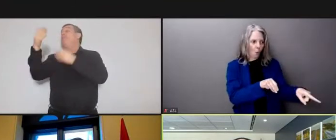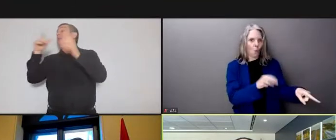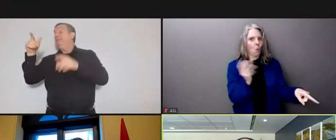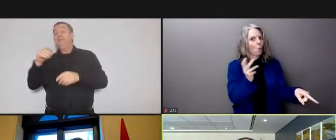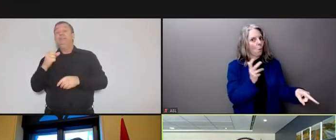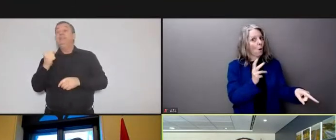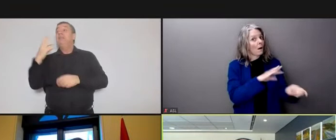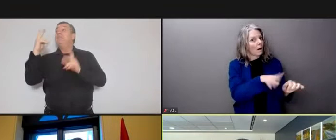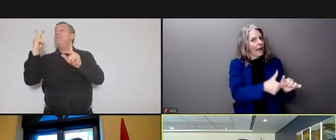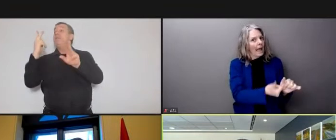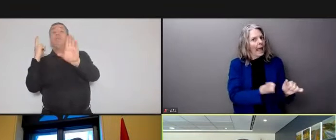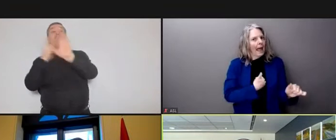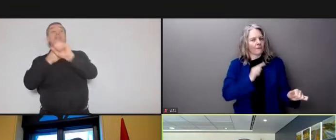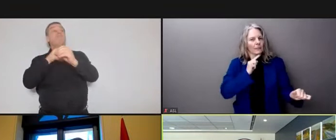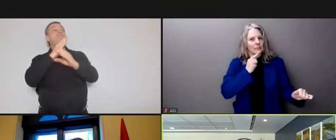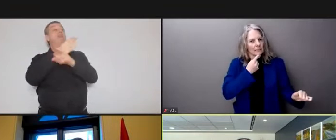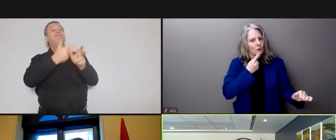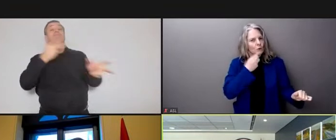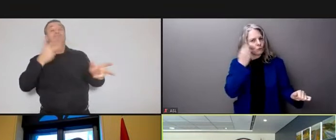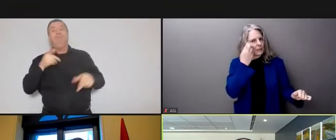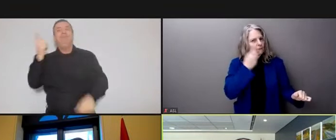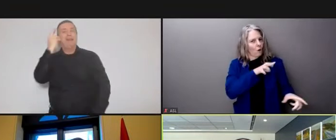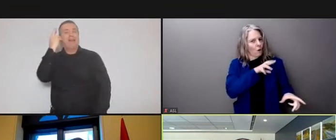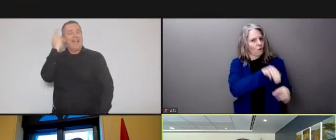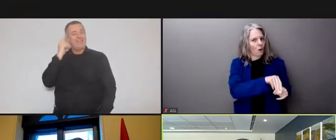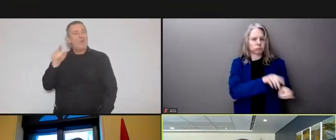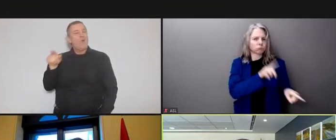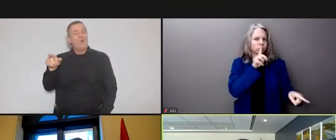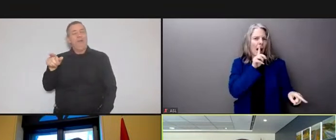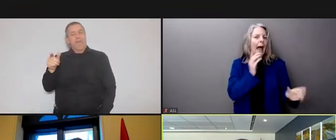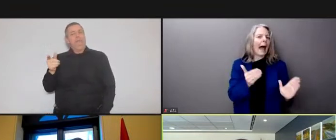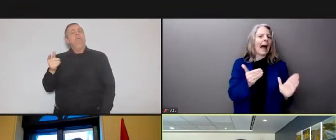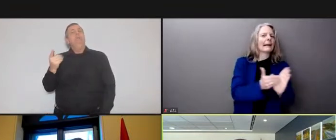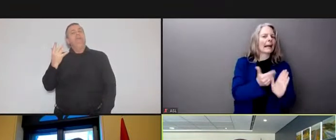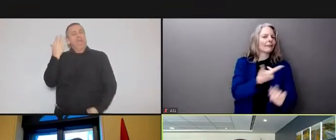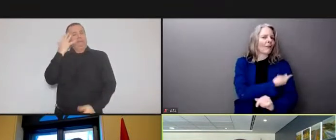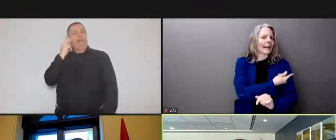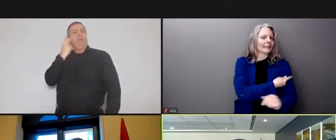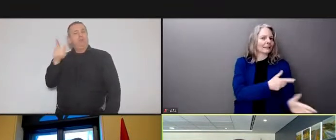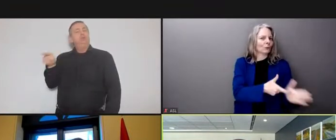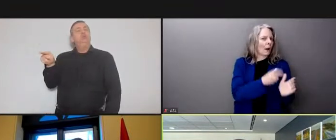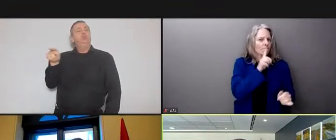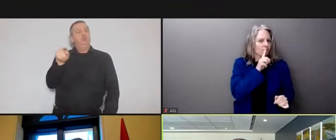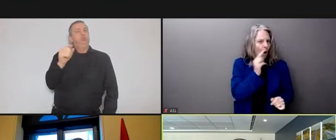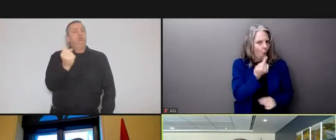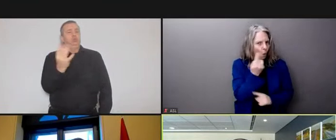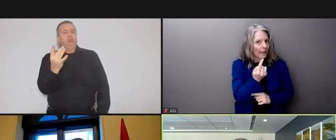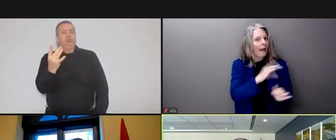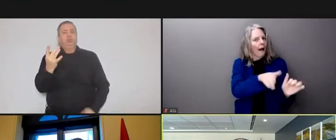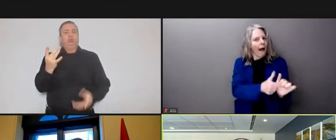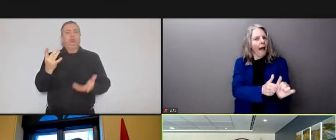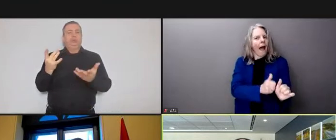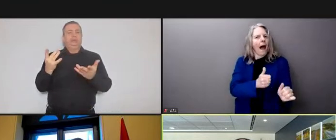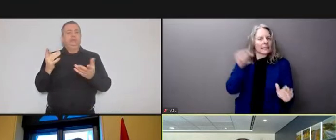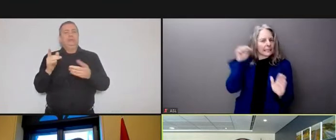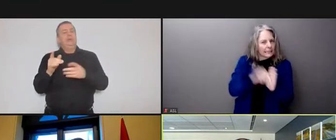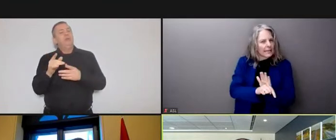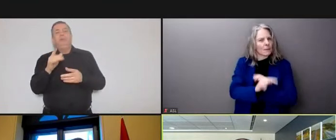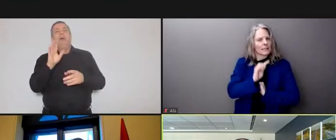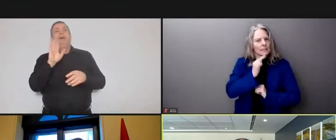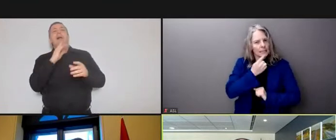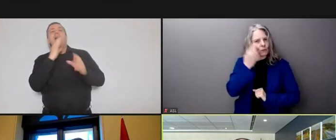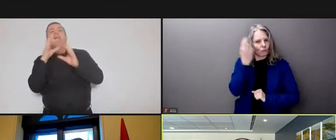more sinister motives than simply opposing vaccine mandates c'est pourquoi lundi nous devions agir